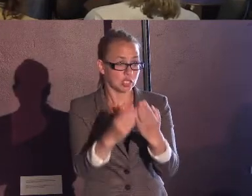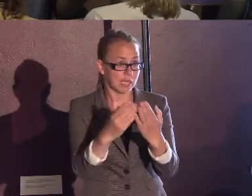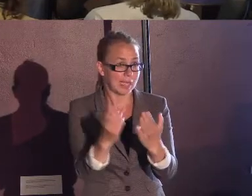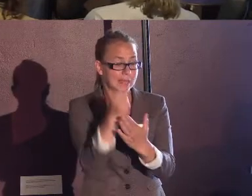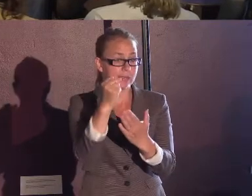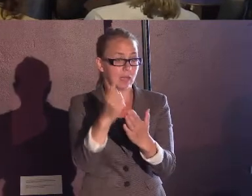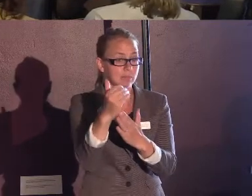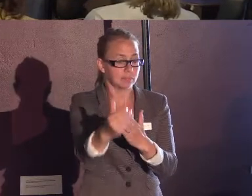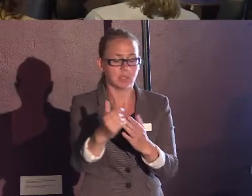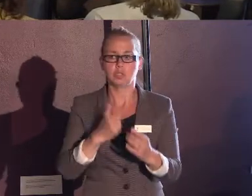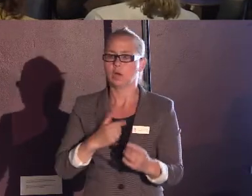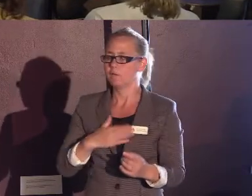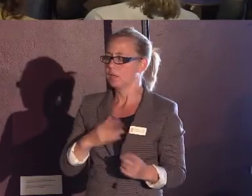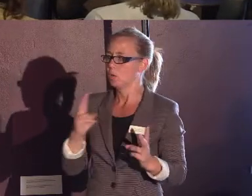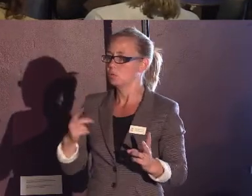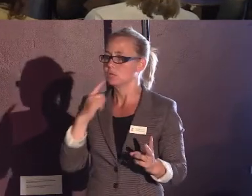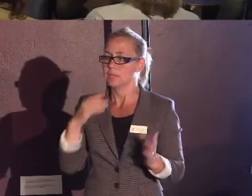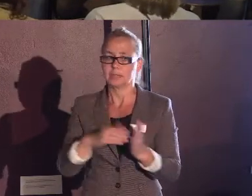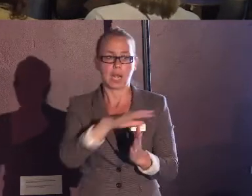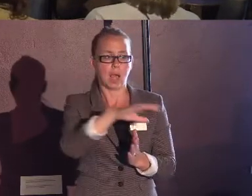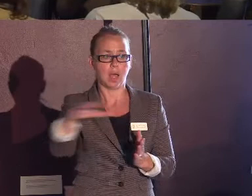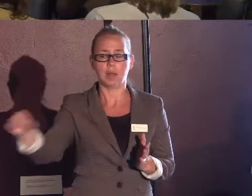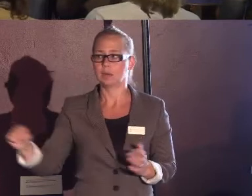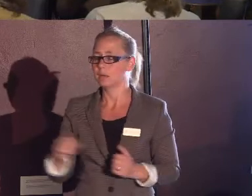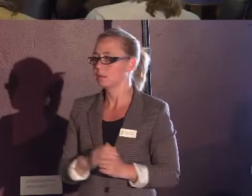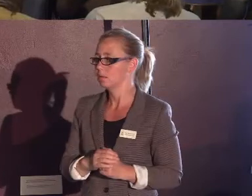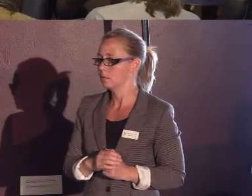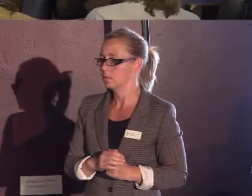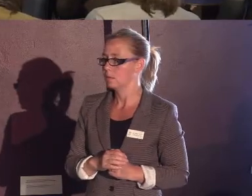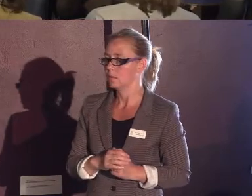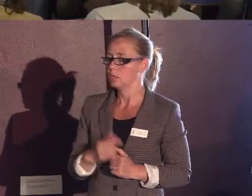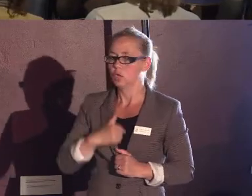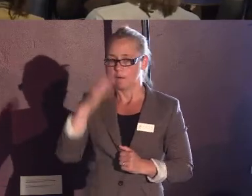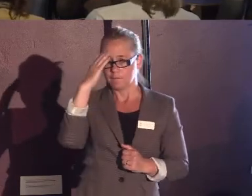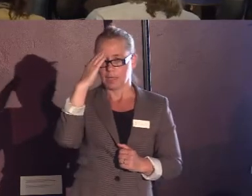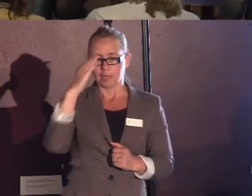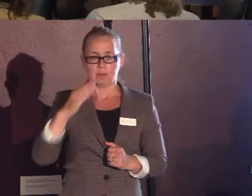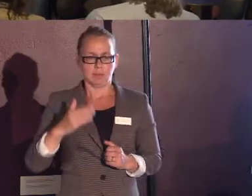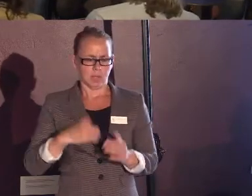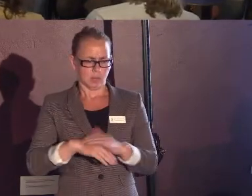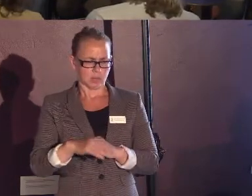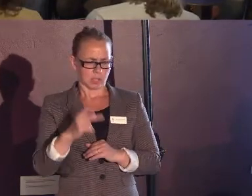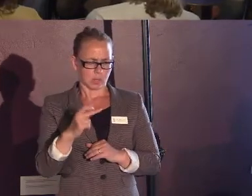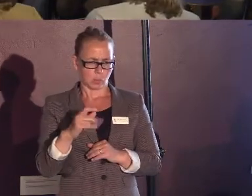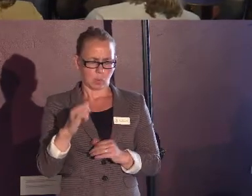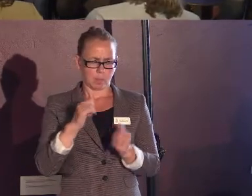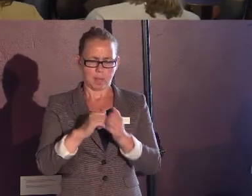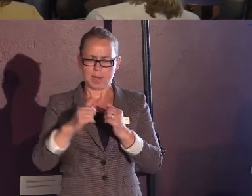Jag skulle också försöka ge med er någonting, och kanske alla här andra också. Jag vet att man hade det i Kronoberg under en